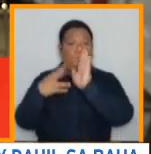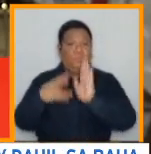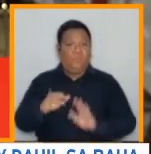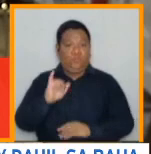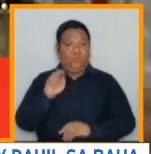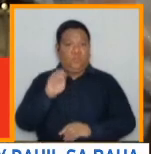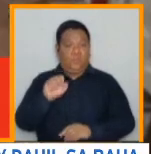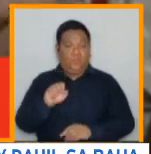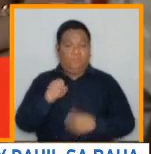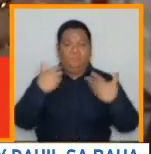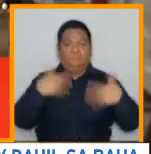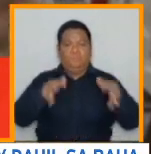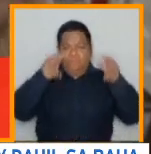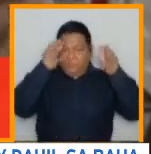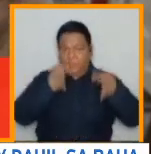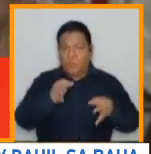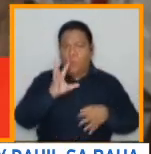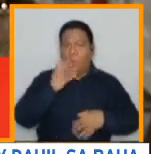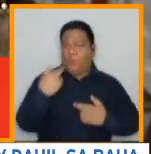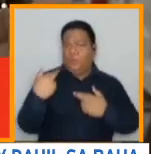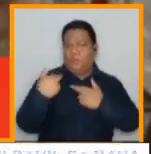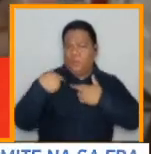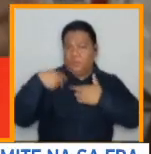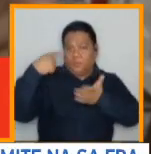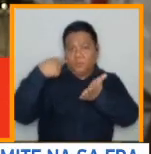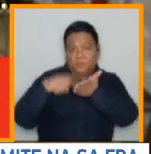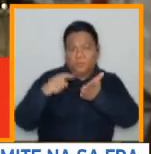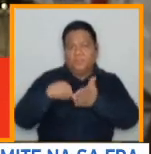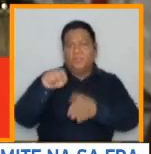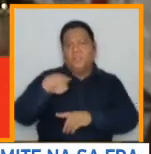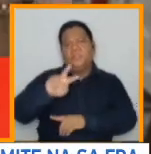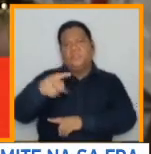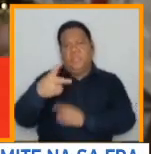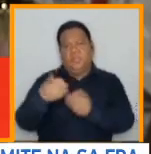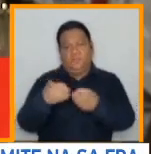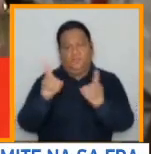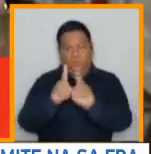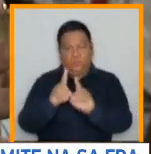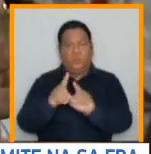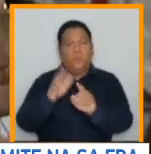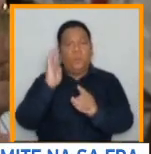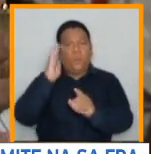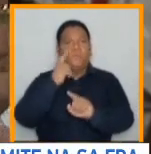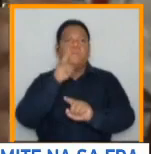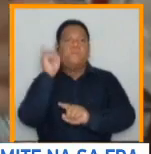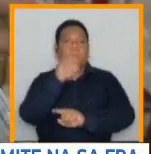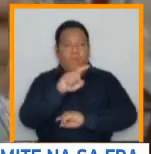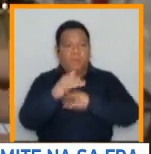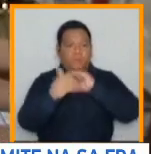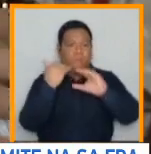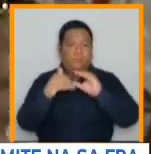2nd Division ng COMELEC at inaasahang maglalabas ng summons sa loob ng linggong ito.